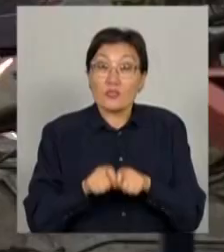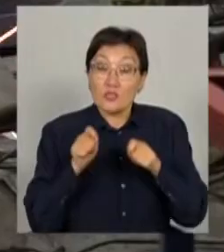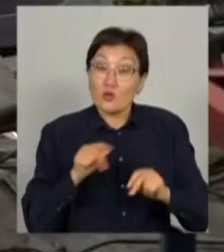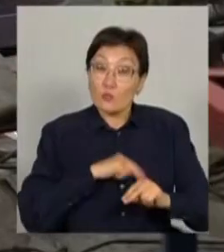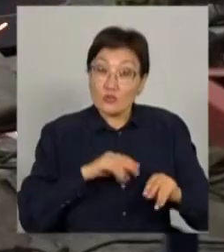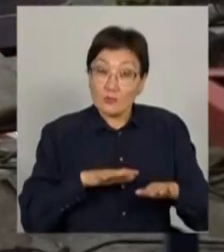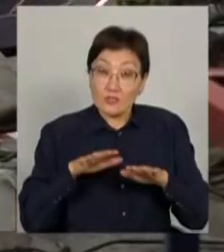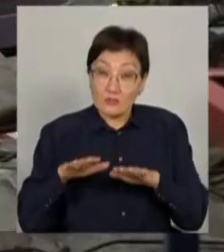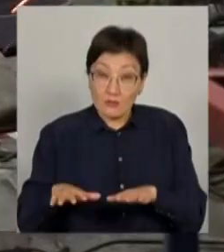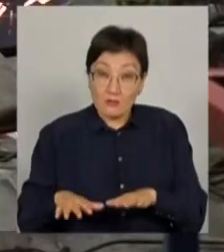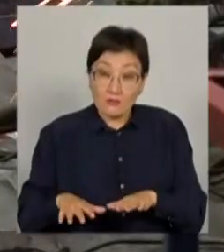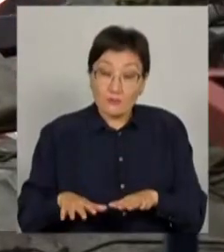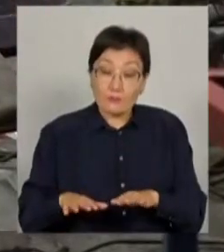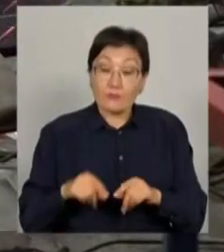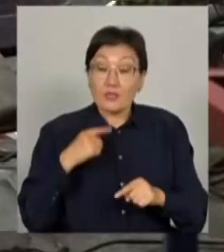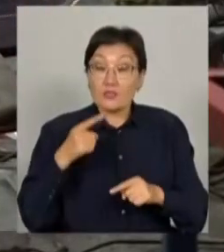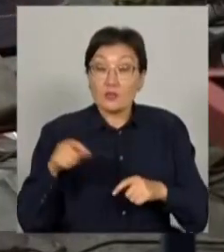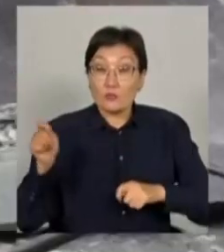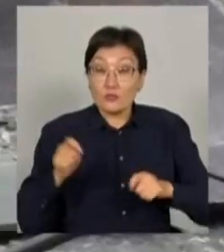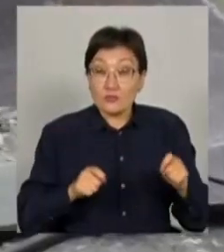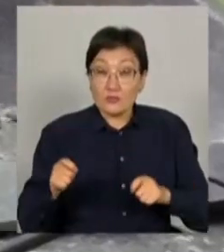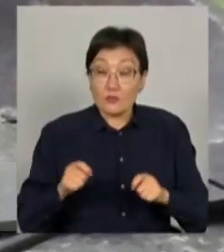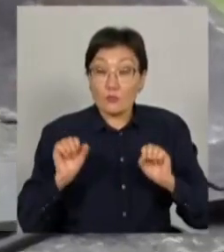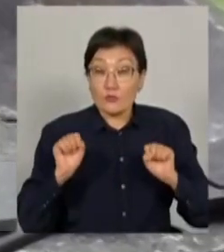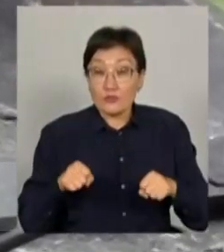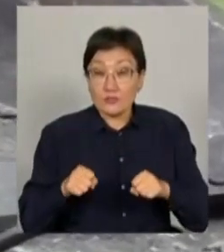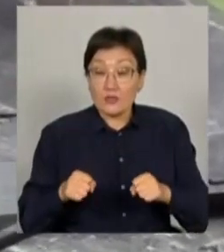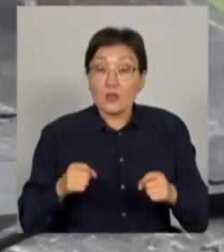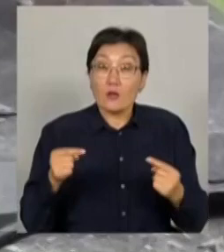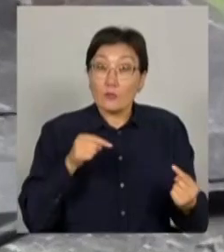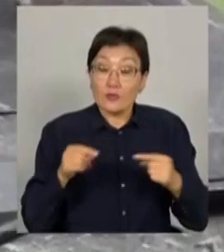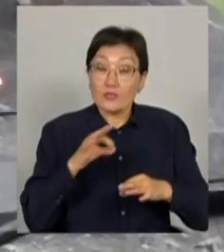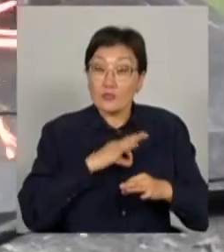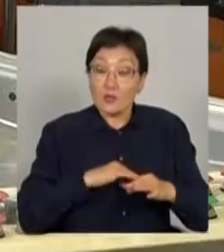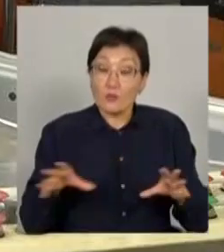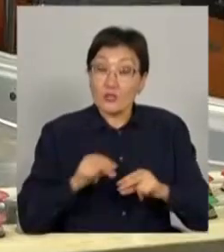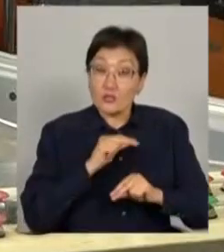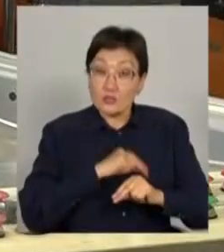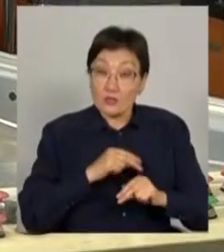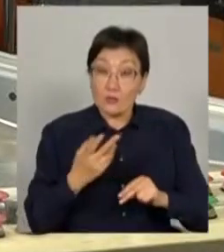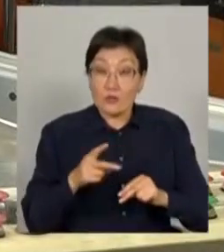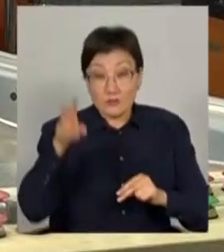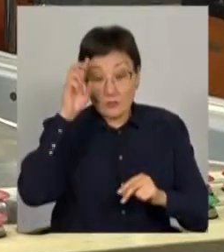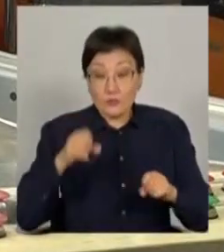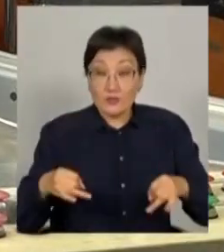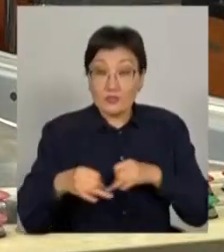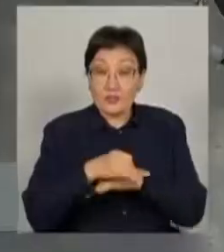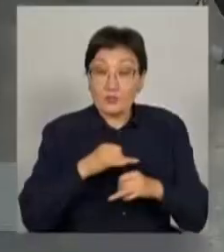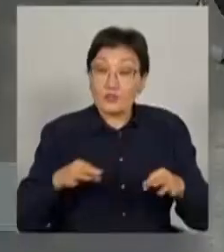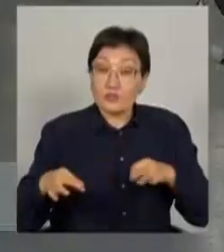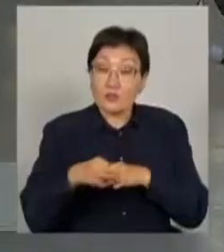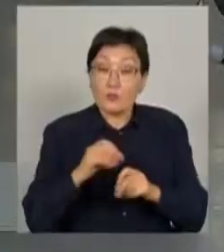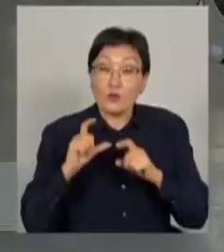места. Говорили на форуме о новых возможностях взаимовыгодной кооперации. Сейчас две стороны обсуждают инвестпроекты